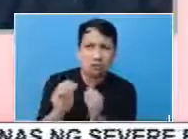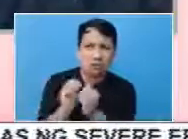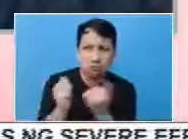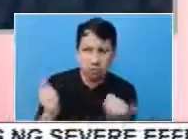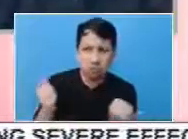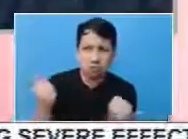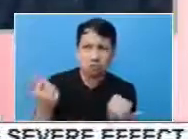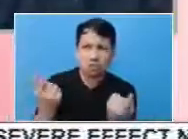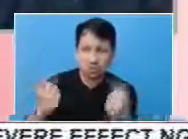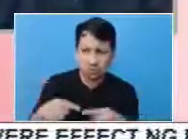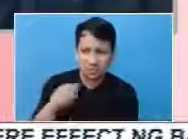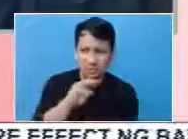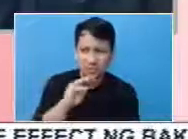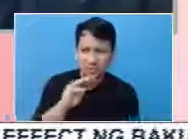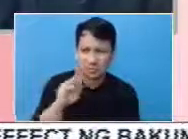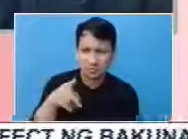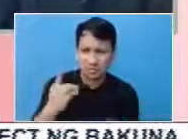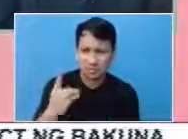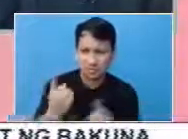yung dahilan?